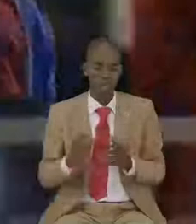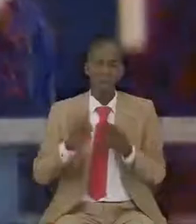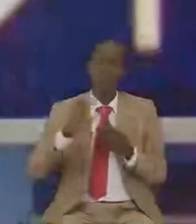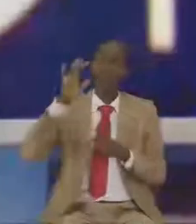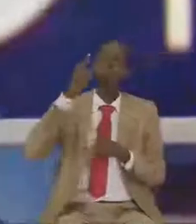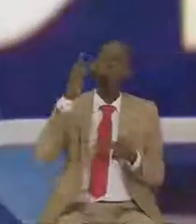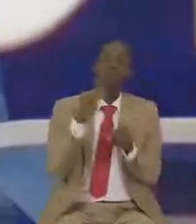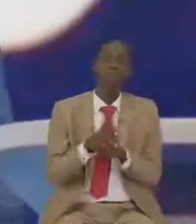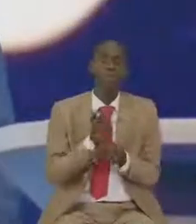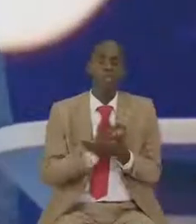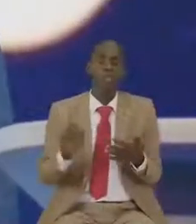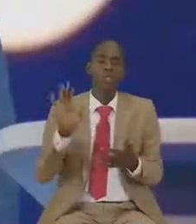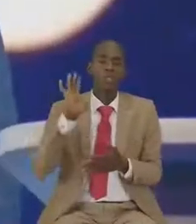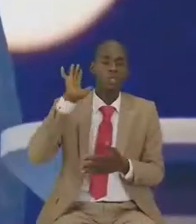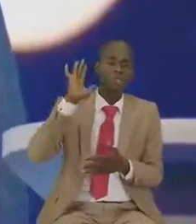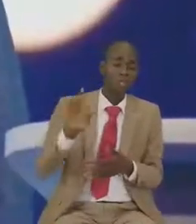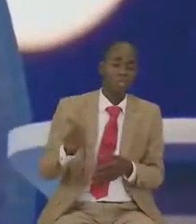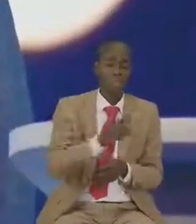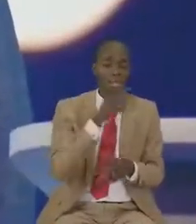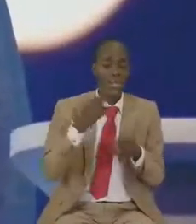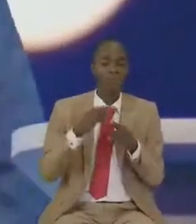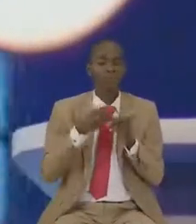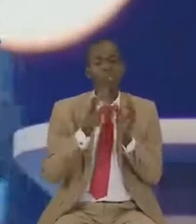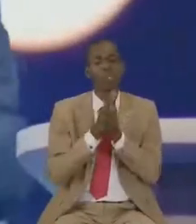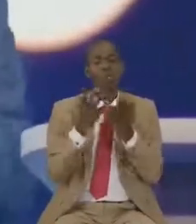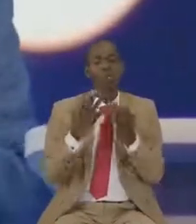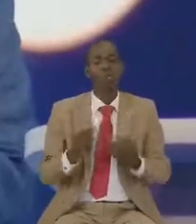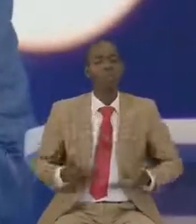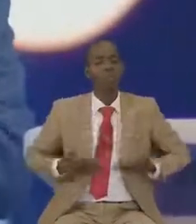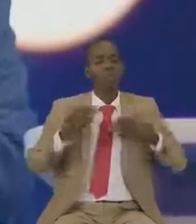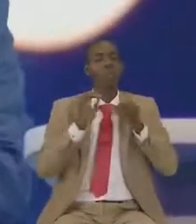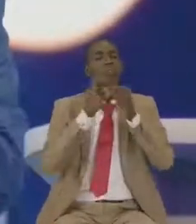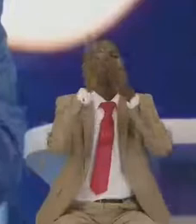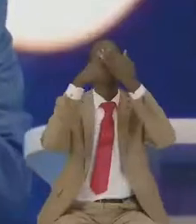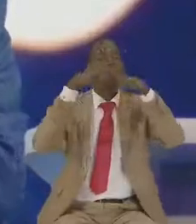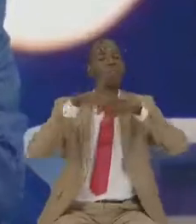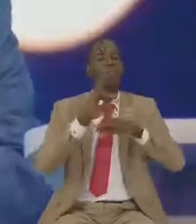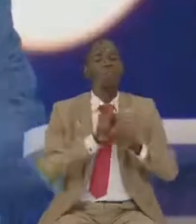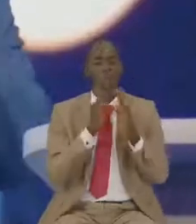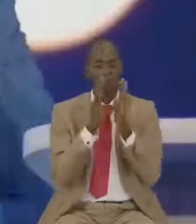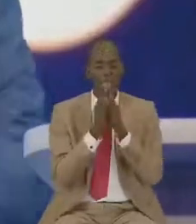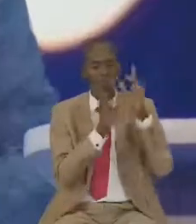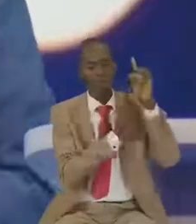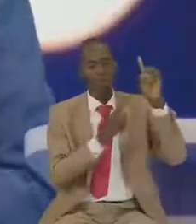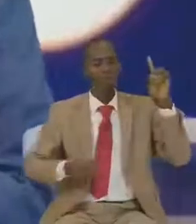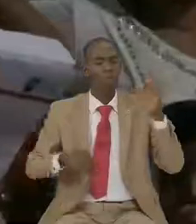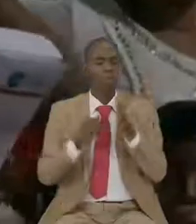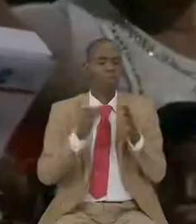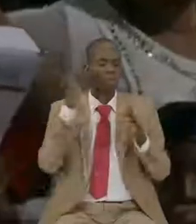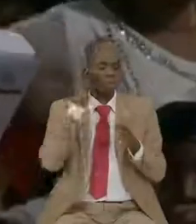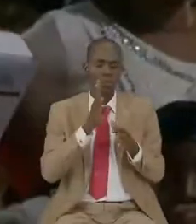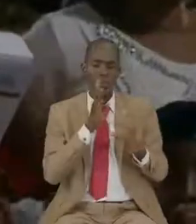Jésus-Christ. Selon ta promesse, écris leur nom dans le livre de vie au ciel. Je prie,